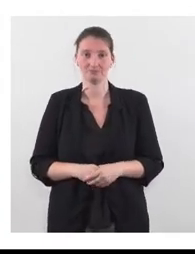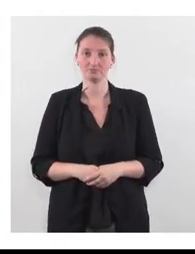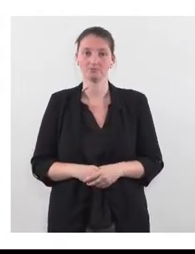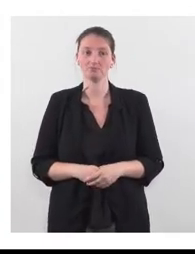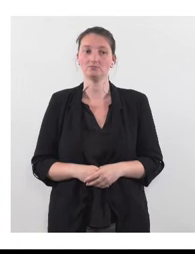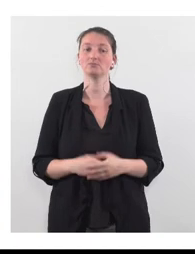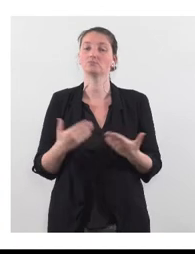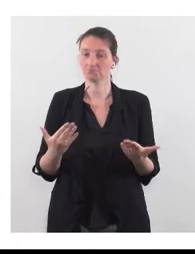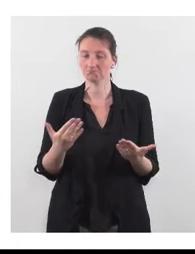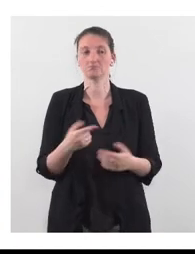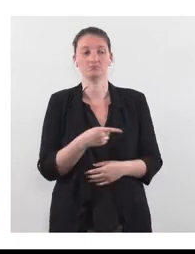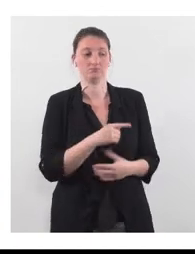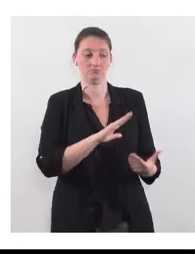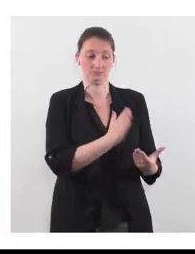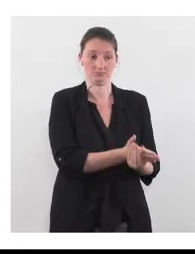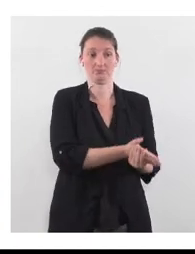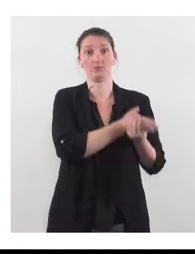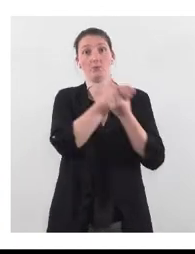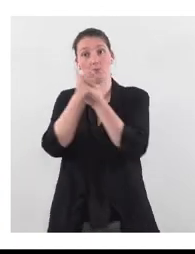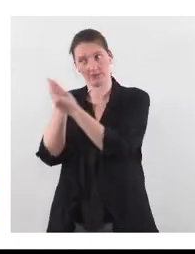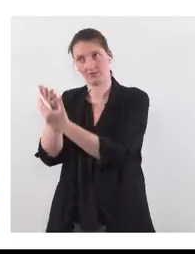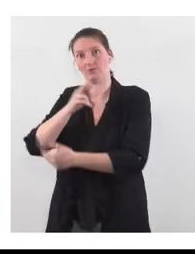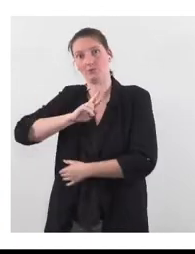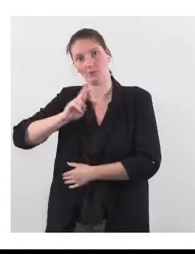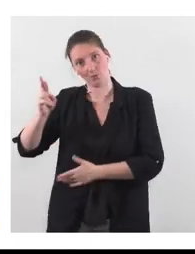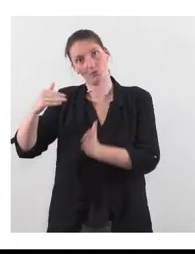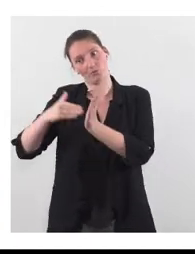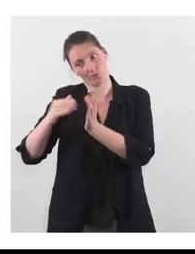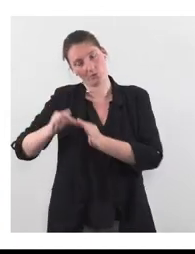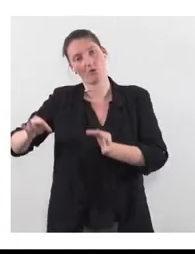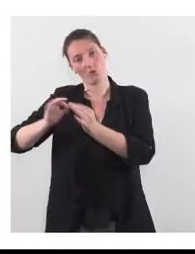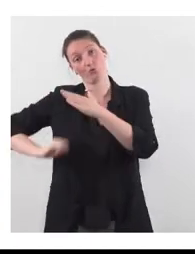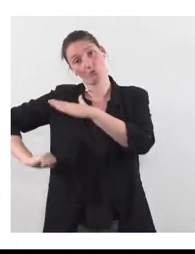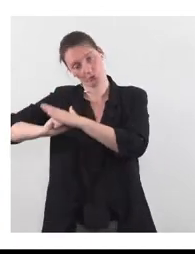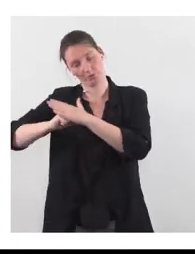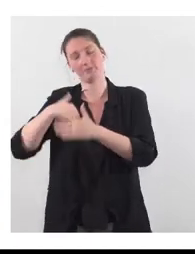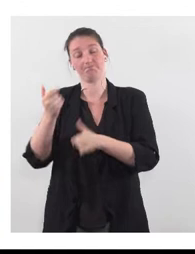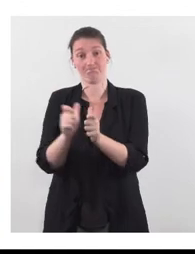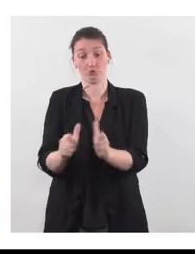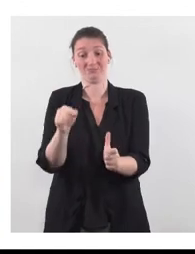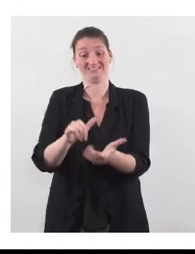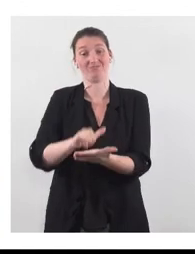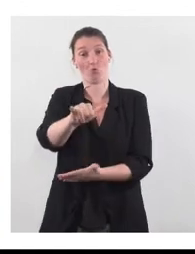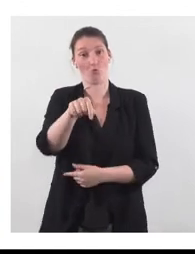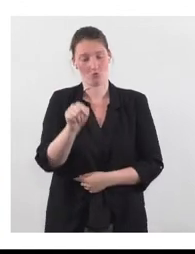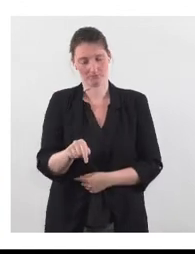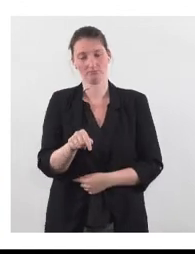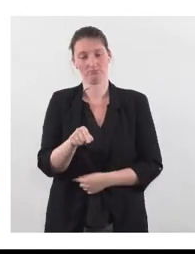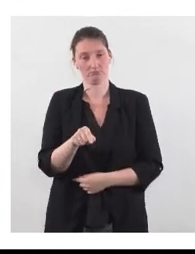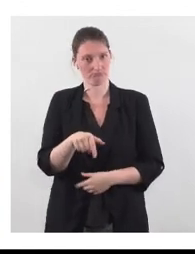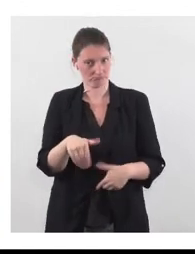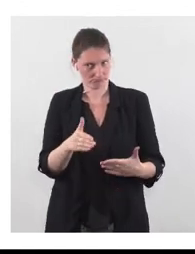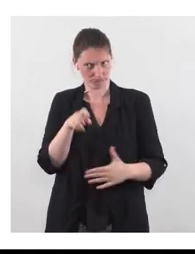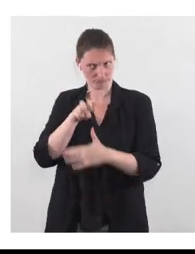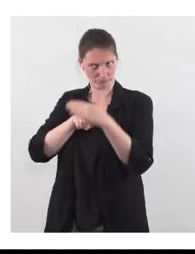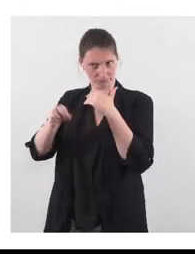Le cas est reparti vers la Cour suprême et la compagnie est allée à la Cour suprême avec